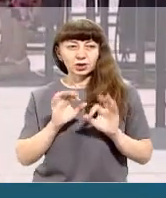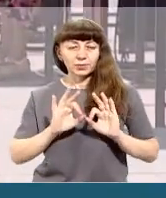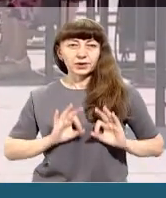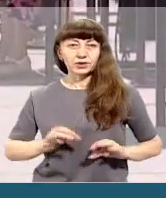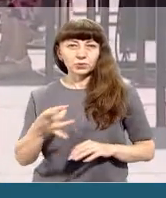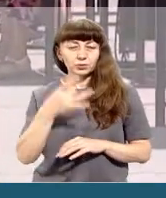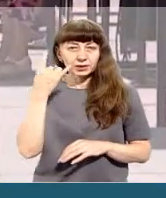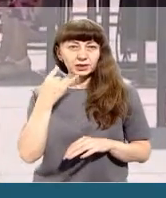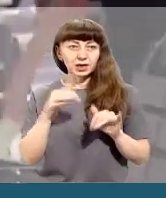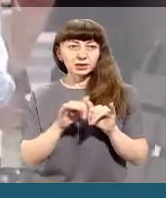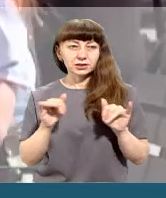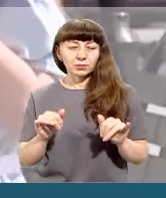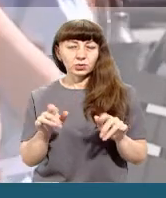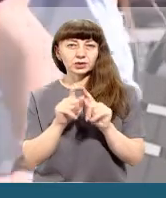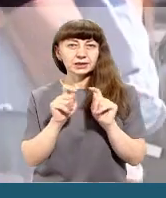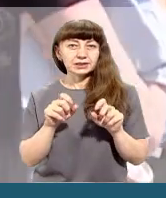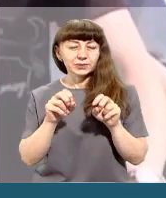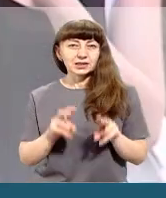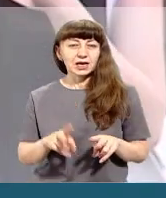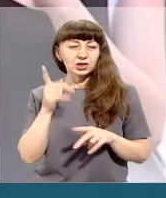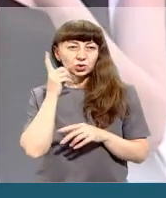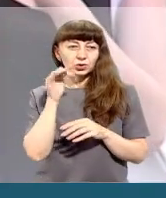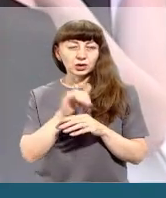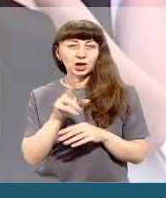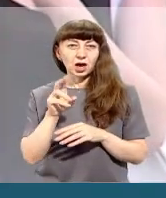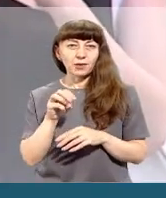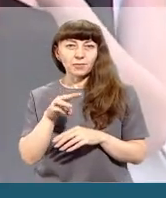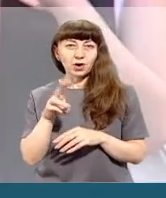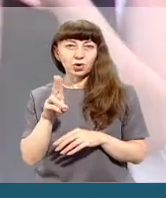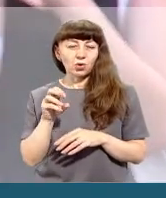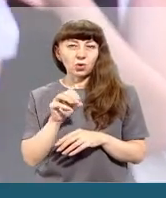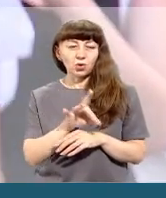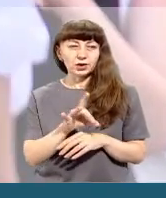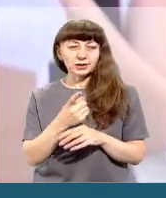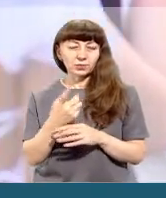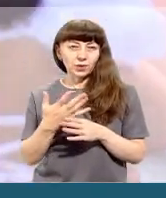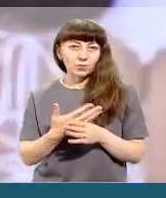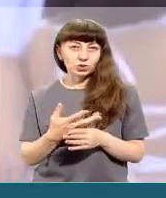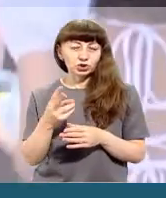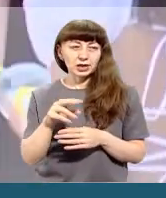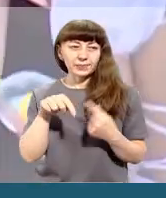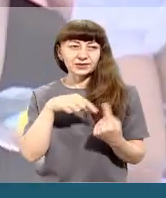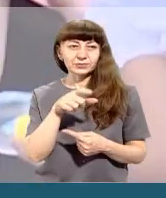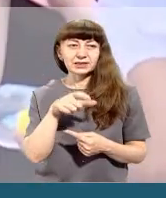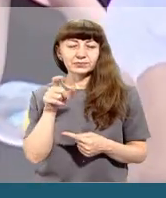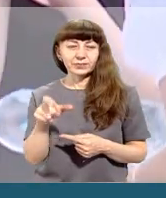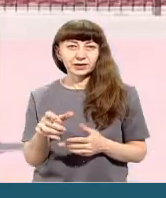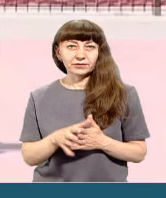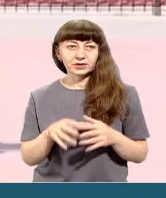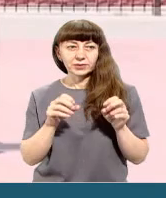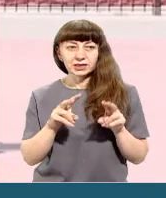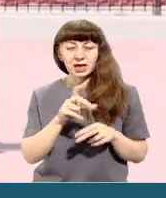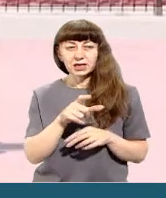Республики Казахстан разработано и запущено мобильное приложение «Комкор», которое служит карманным помощником для предпринимателя.